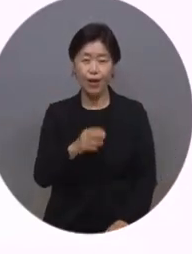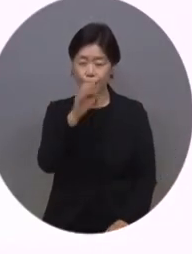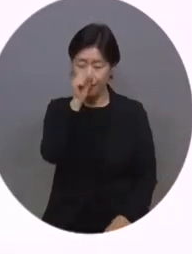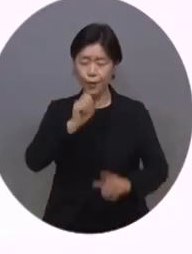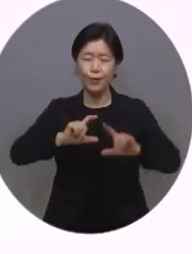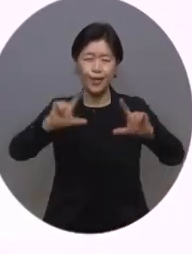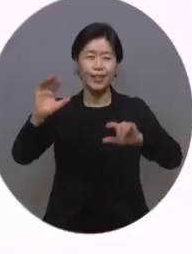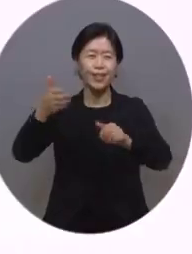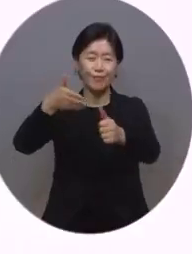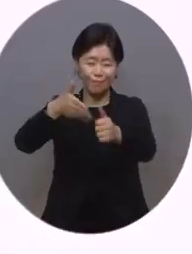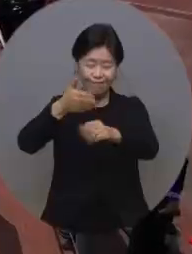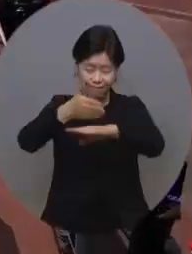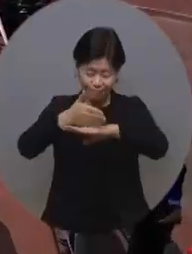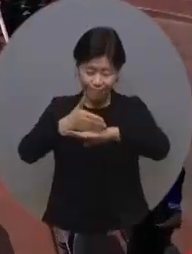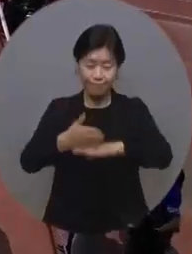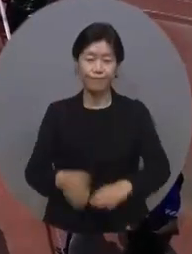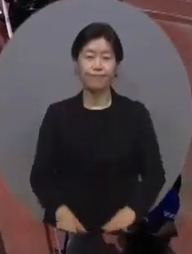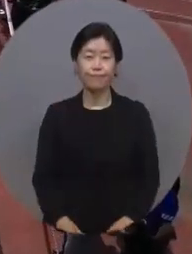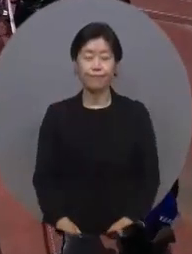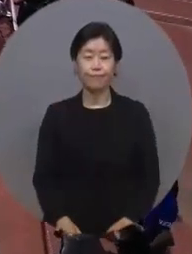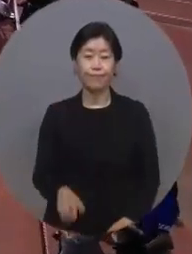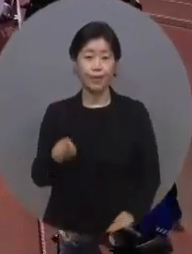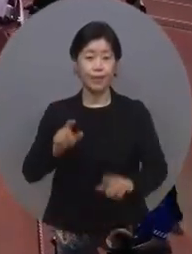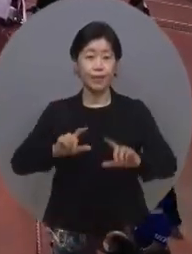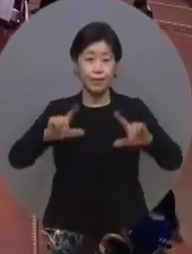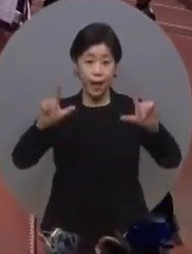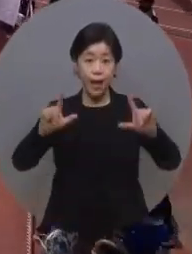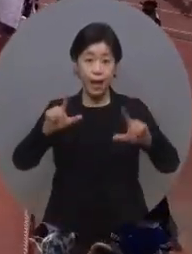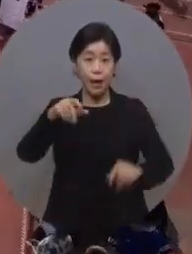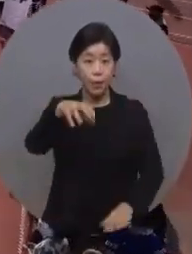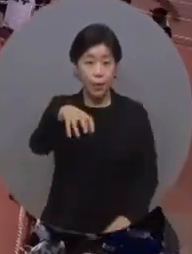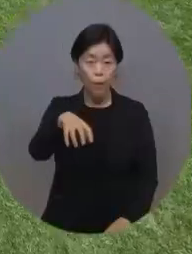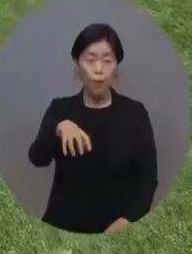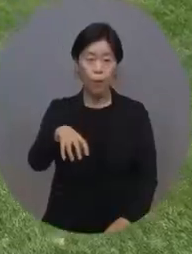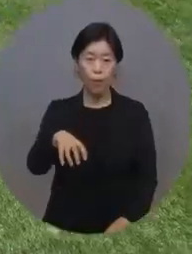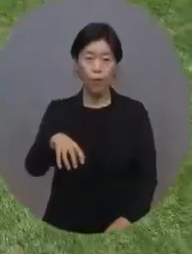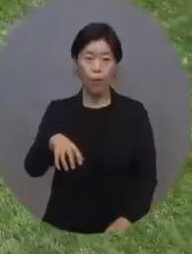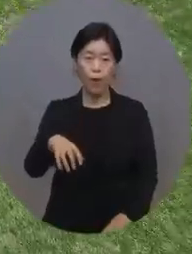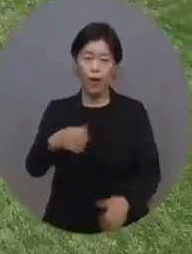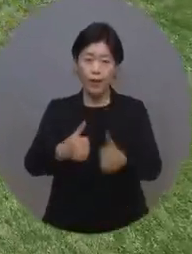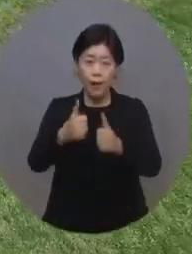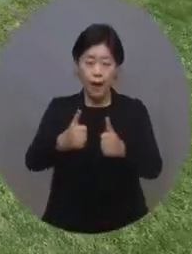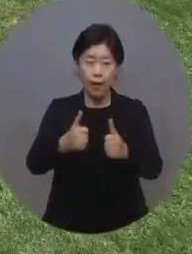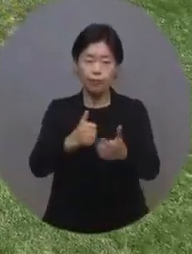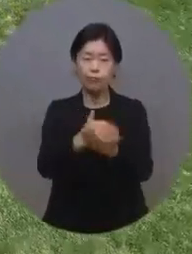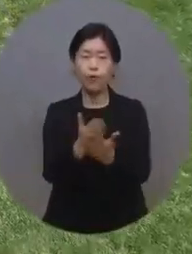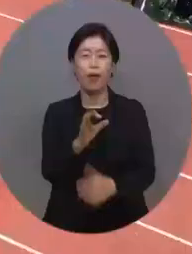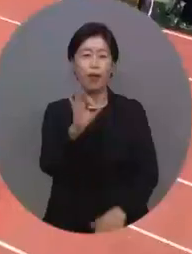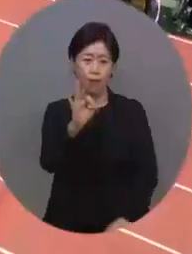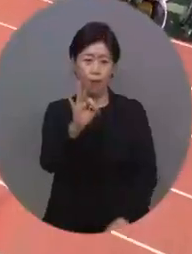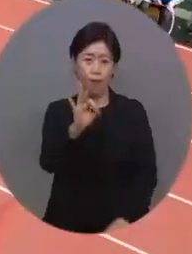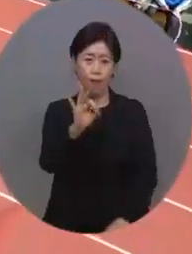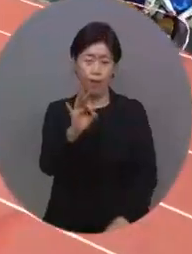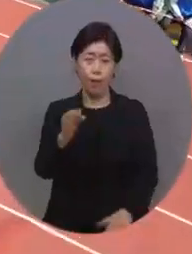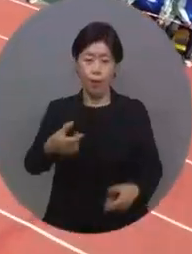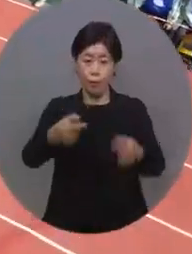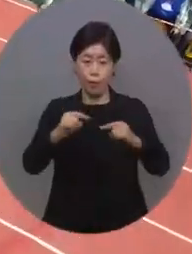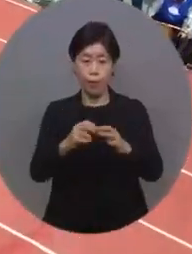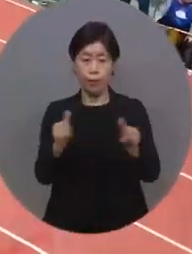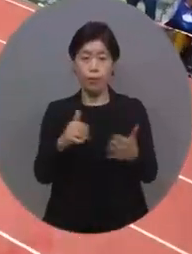되시기를 바랍니다. 감사합니다. 이날 현장에서는 10개 종목에서 6천여 명이 참가했으며